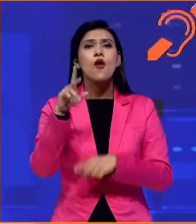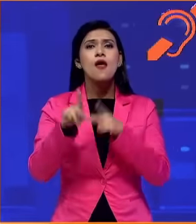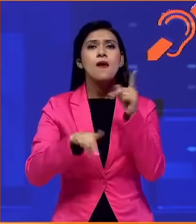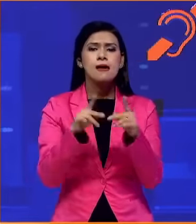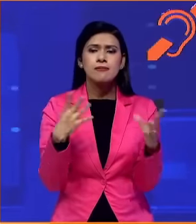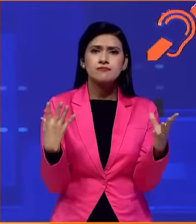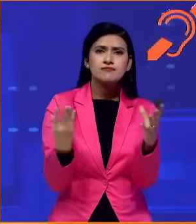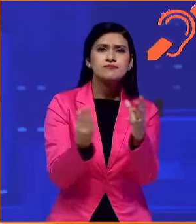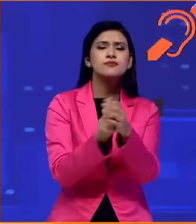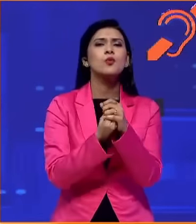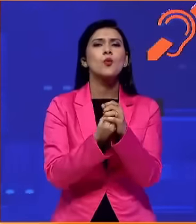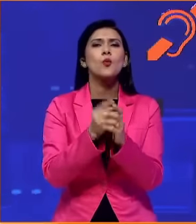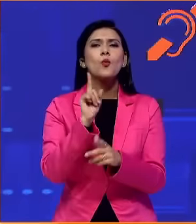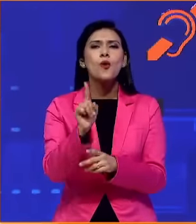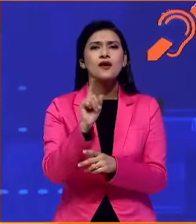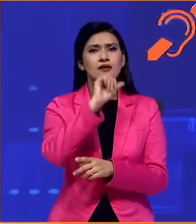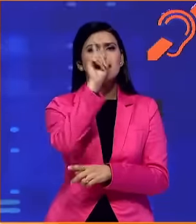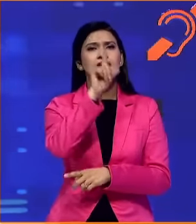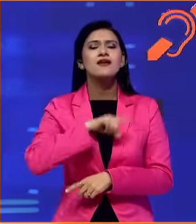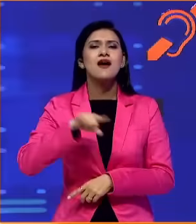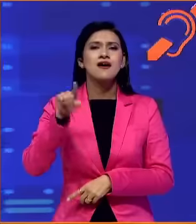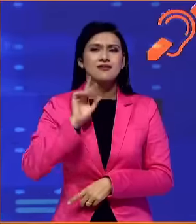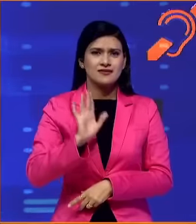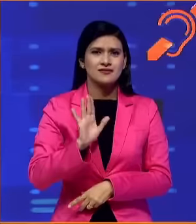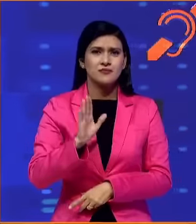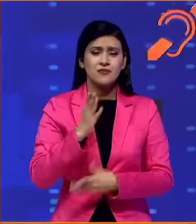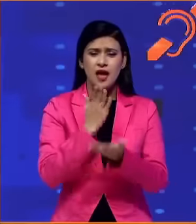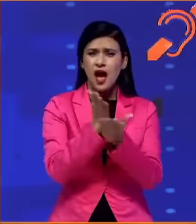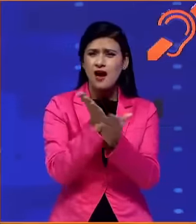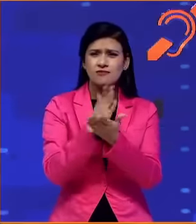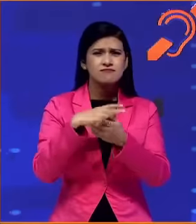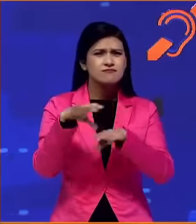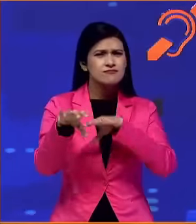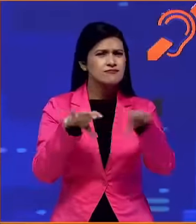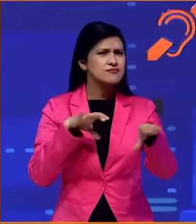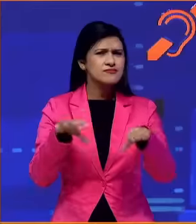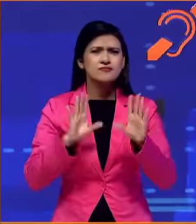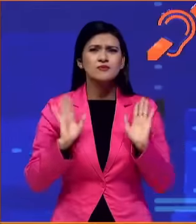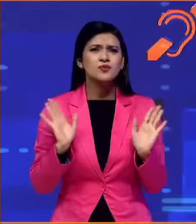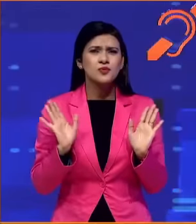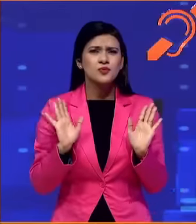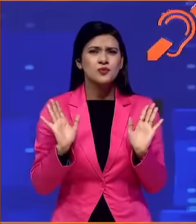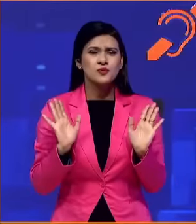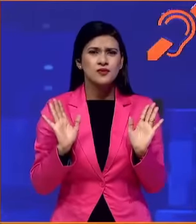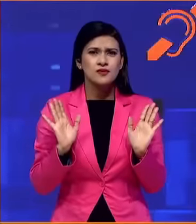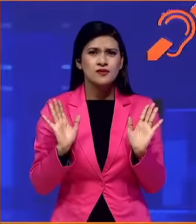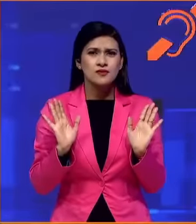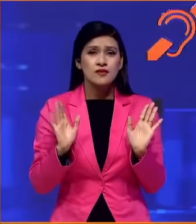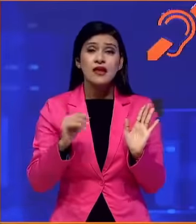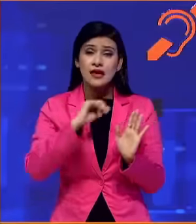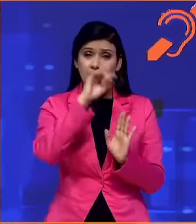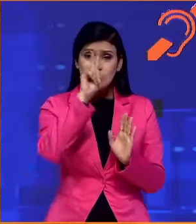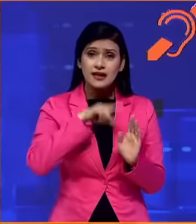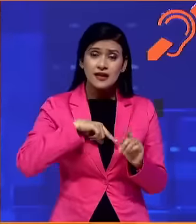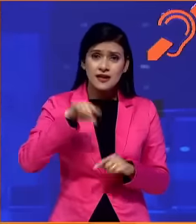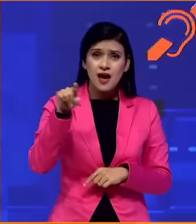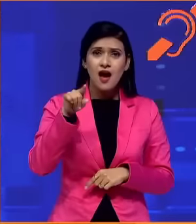इसराष्ट्रकोएकजुटकैसेरखसकतेहैं।जोलोग हमेंबांटतेहैं,वेपहलेहीइसदेशको जाति,